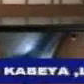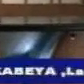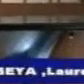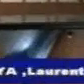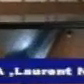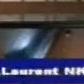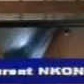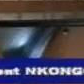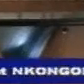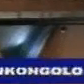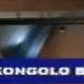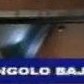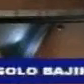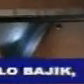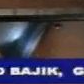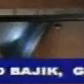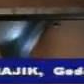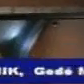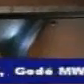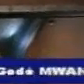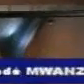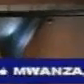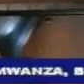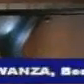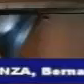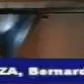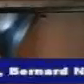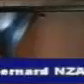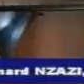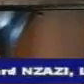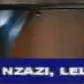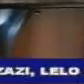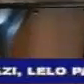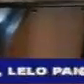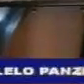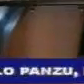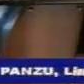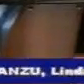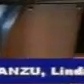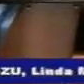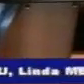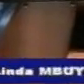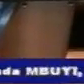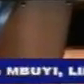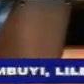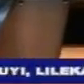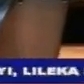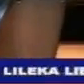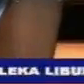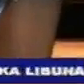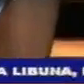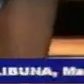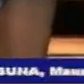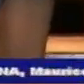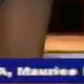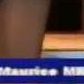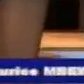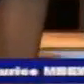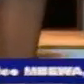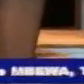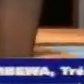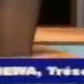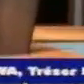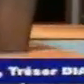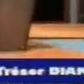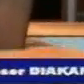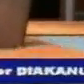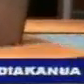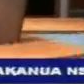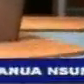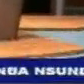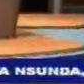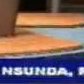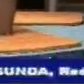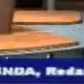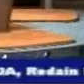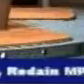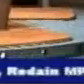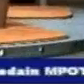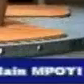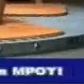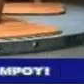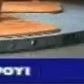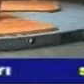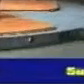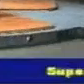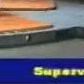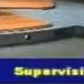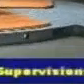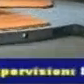sa rédaction. Excellente suite de programme sur la radio-télévision nationale congolaise, diffuseur hôte du 14e sommet de la francophonie. Merci.